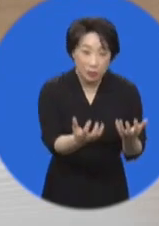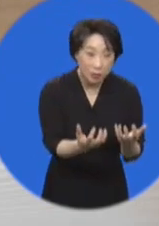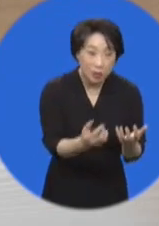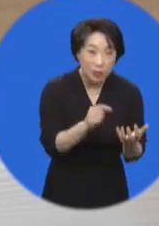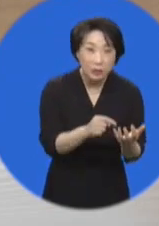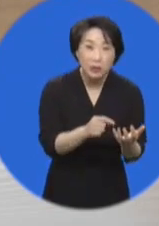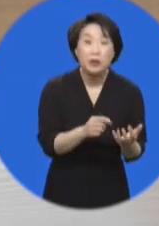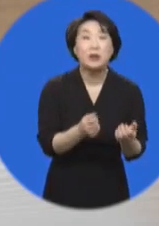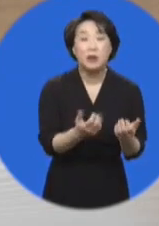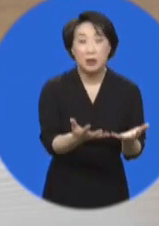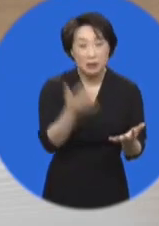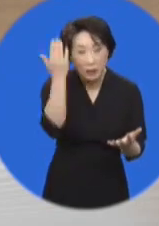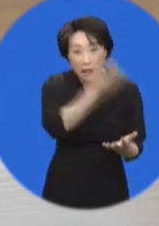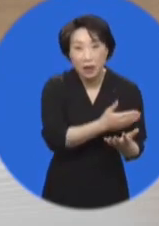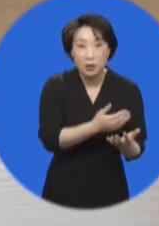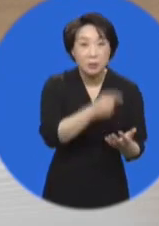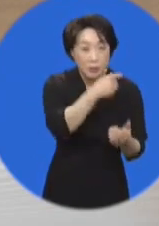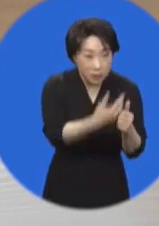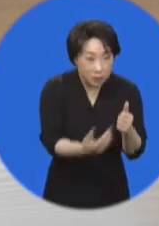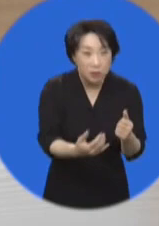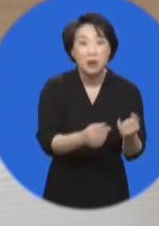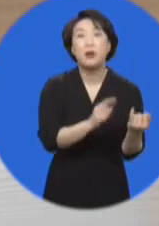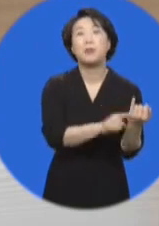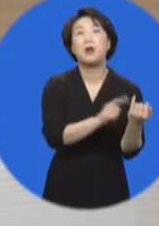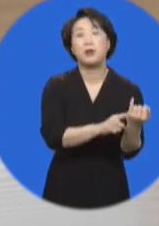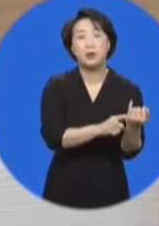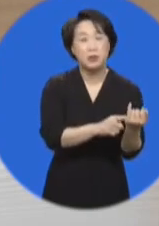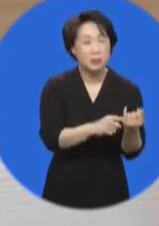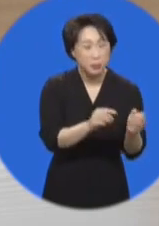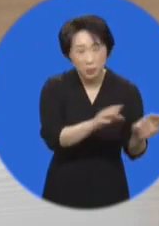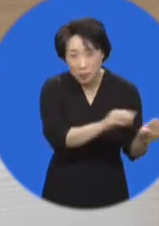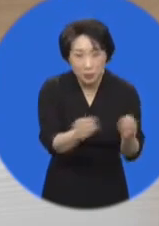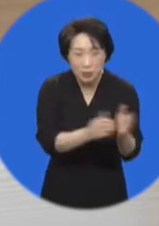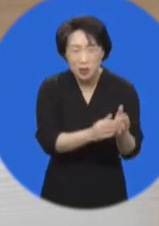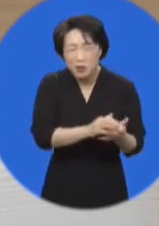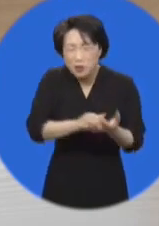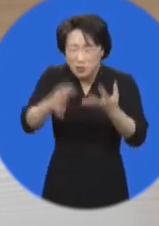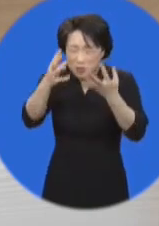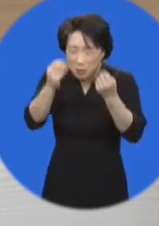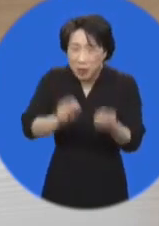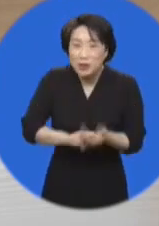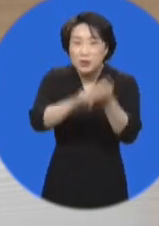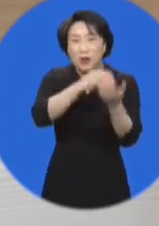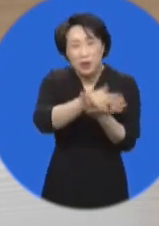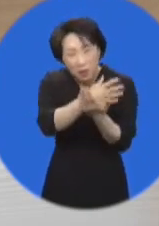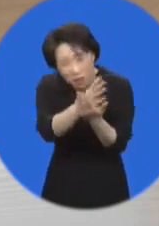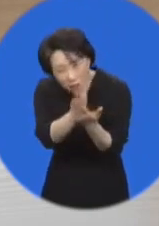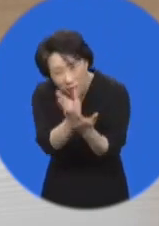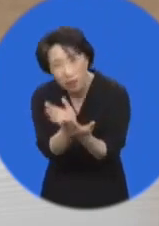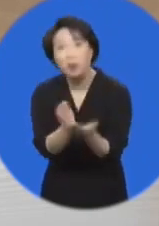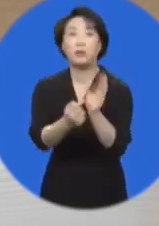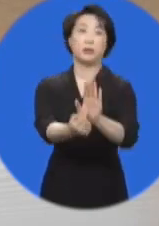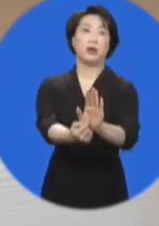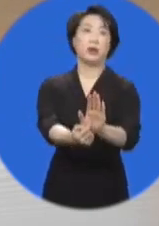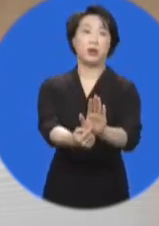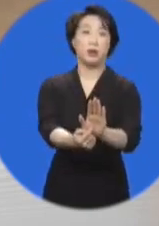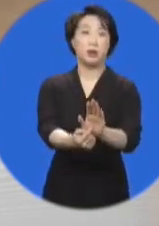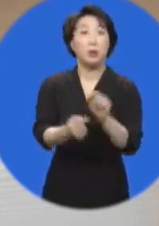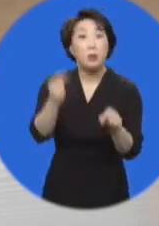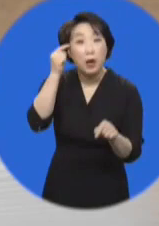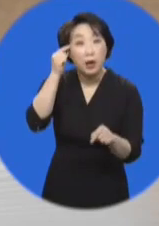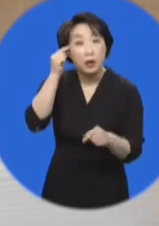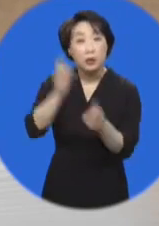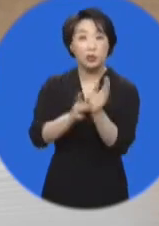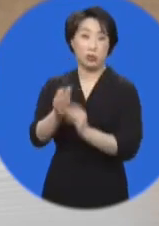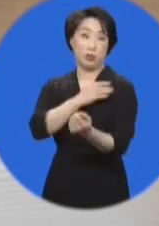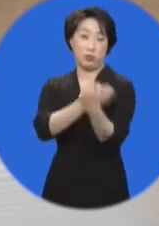자가 치료받고 혈루증이 치료받고 어마어마한 일은 자기 능력과 자기